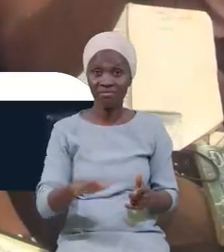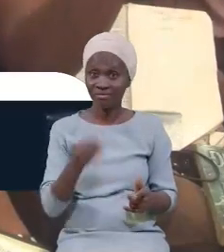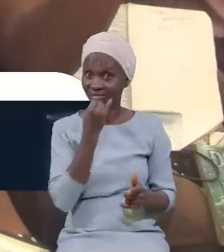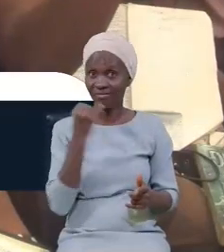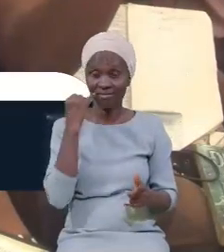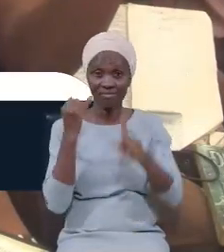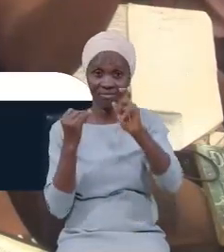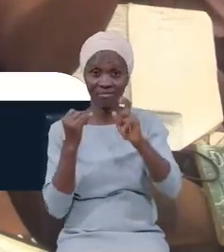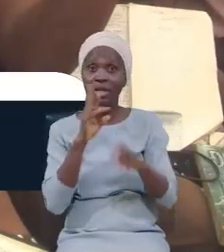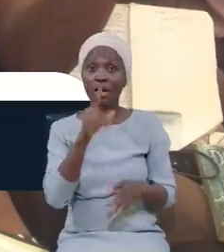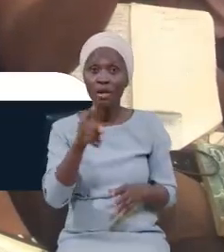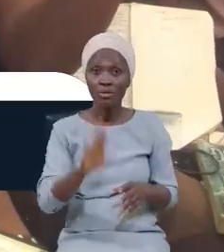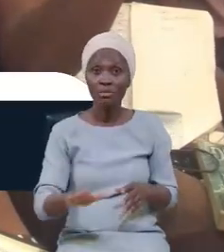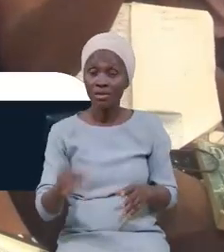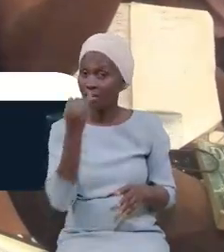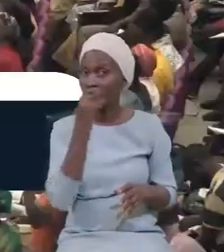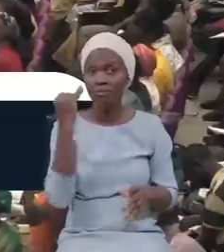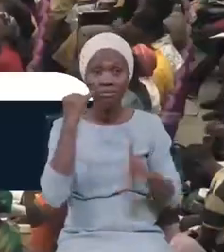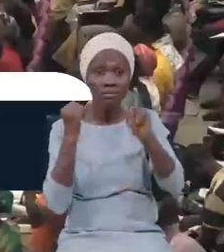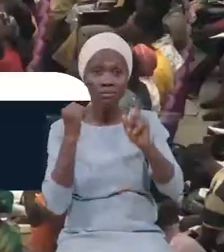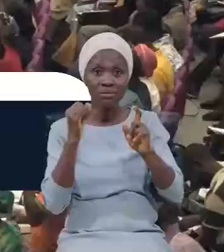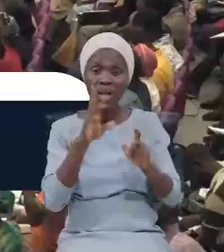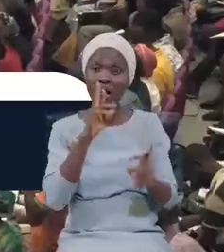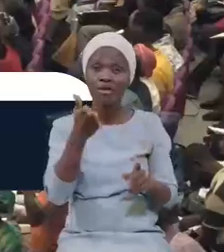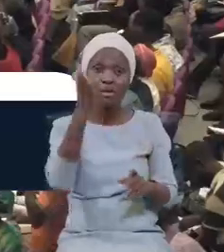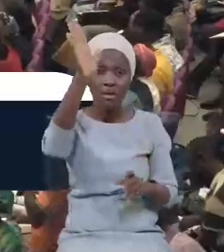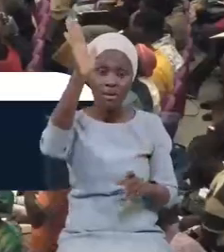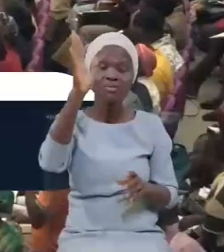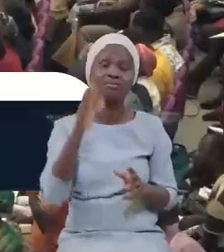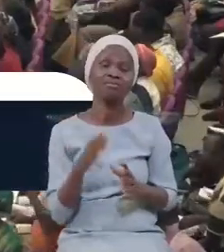ici ce soir? Enfants de Sion, êtes-vous présents là?